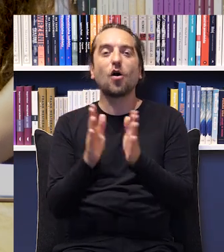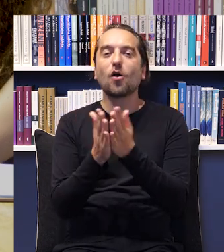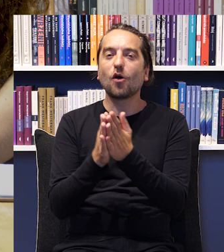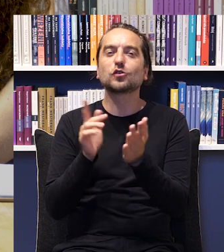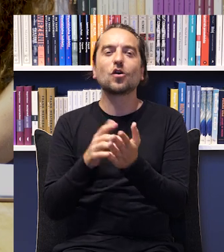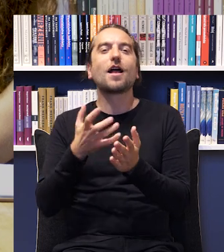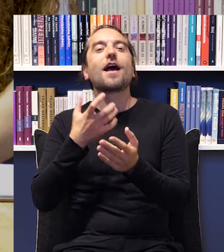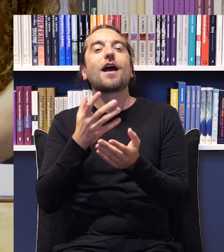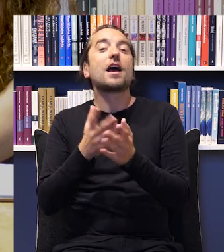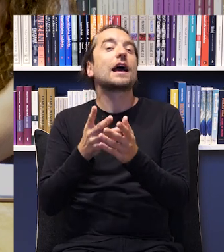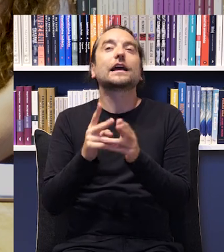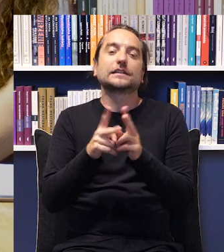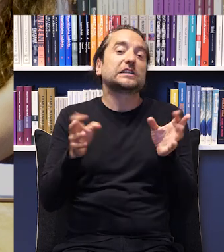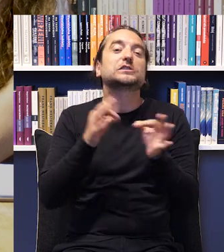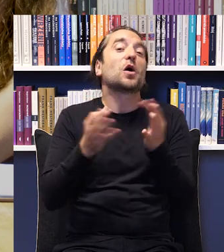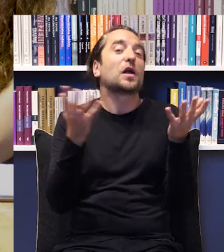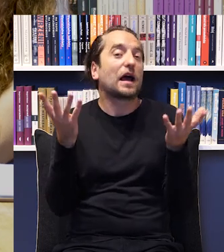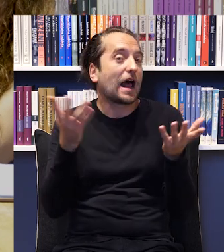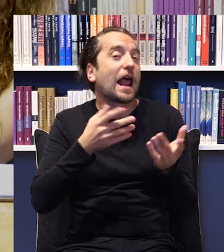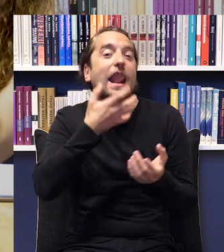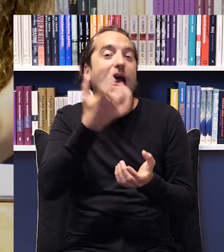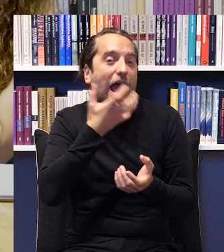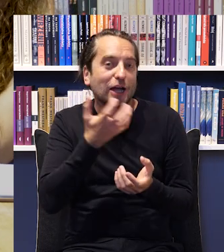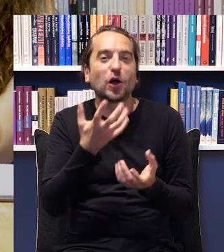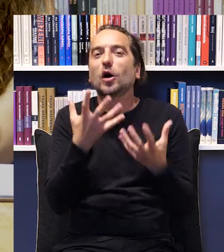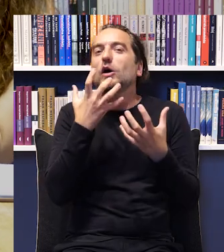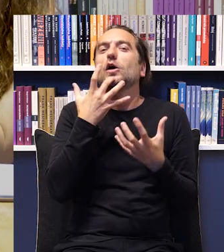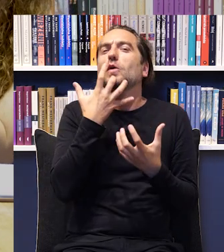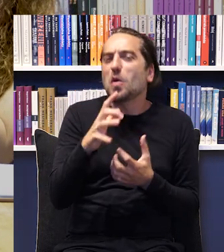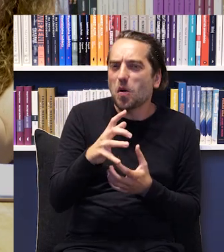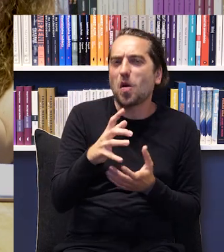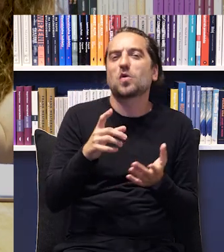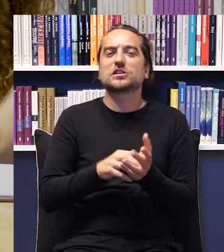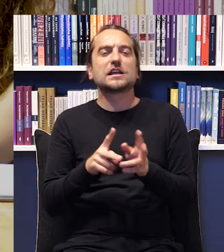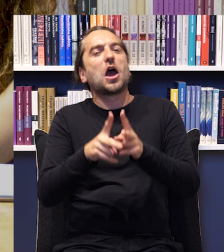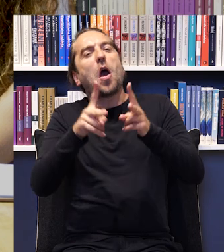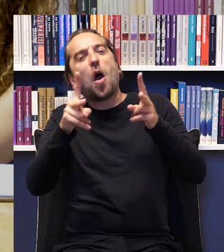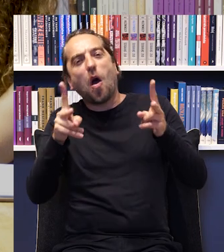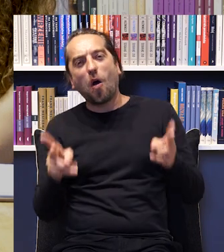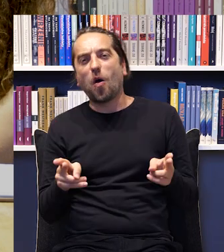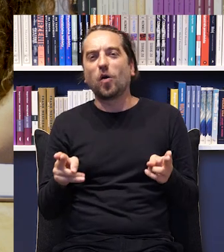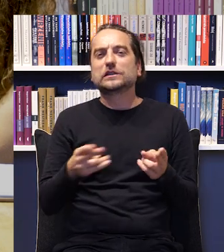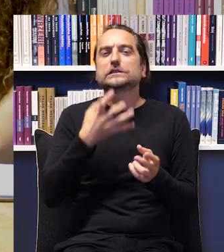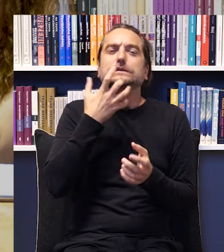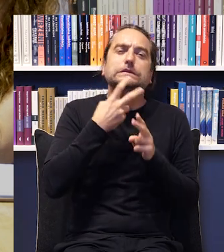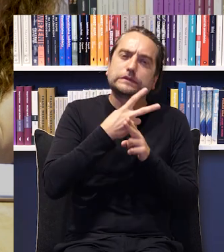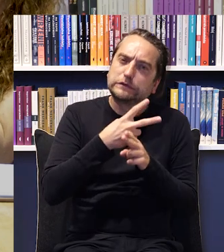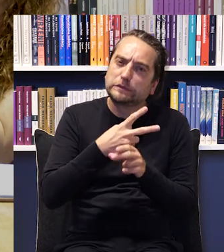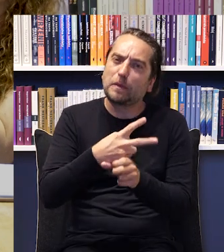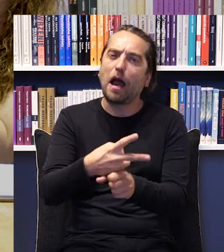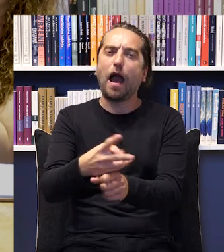upalne lato, dzieje się w przestrzeni, w czasie gęstym,